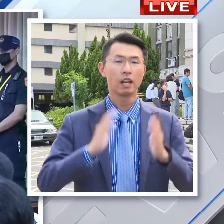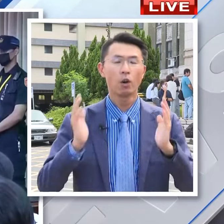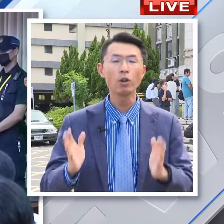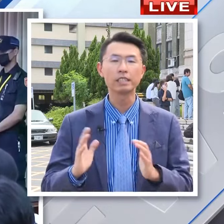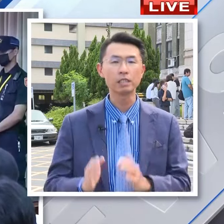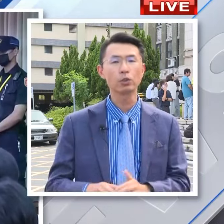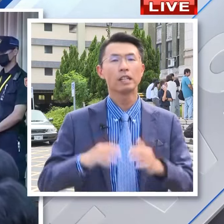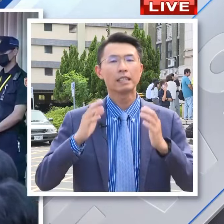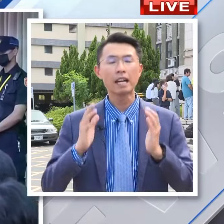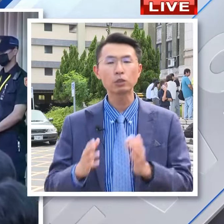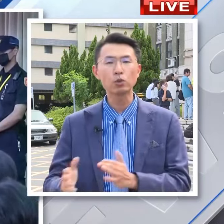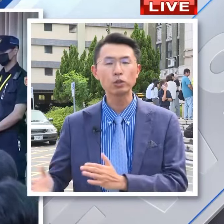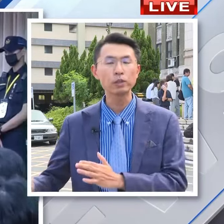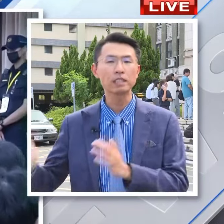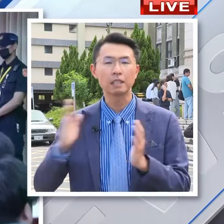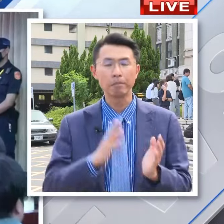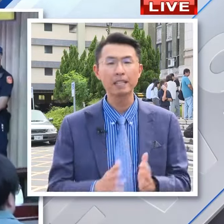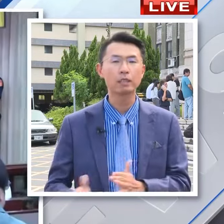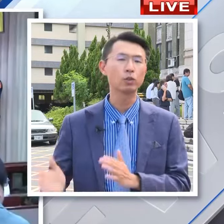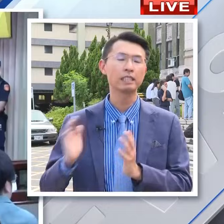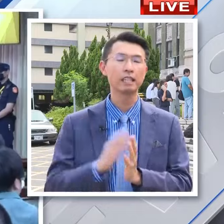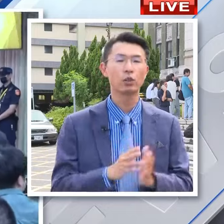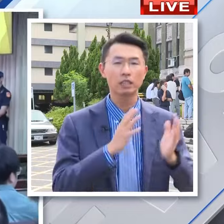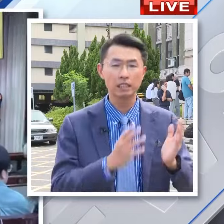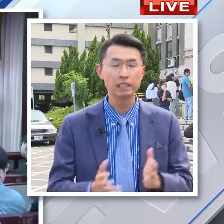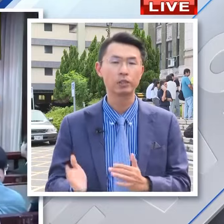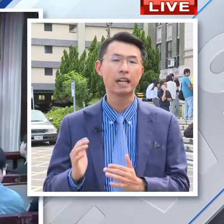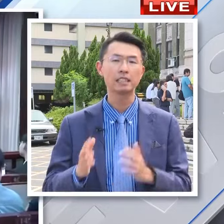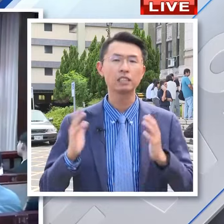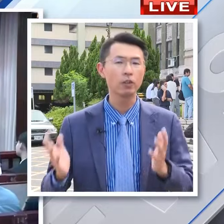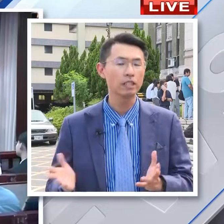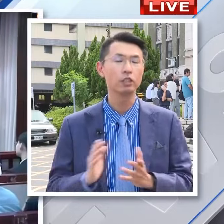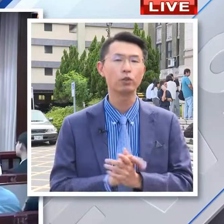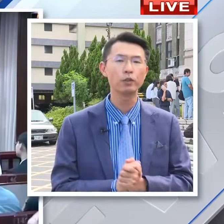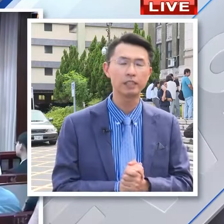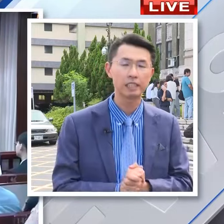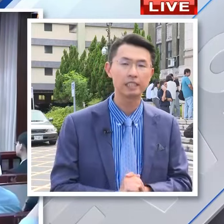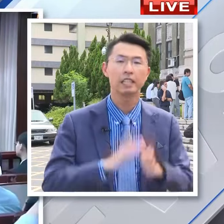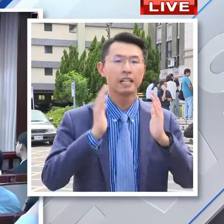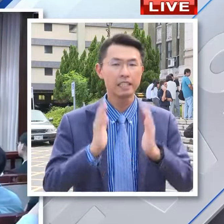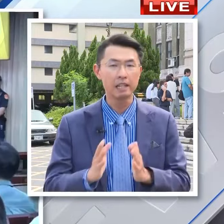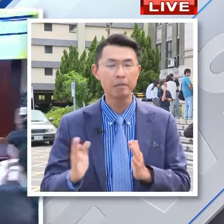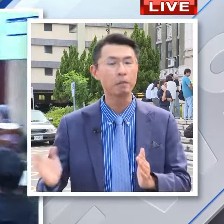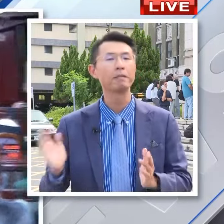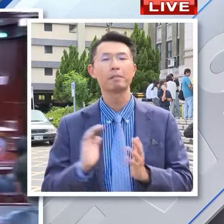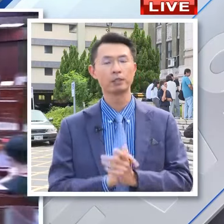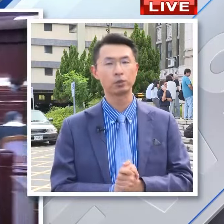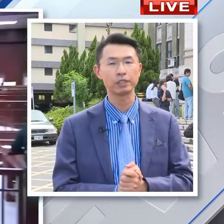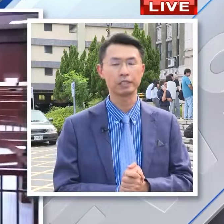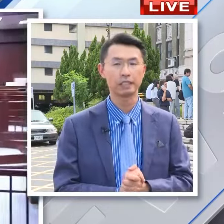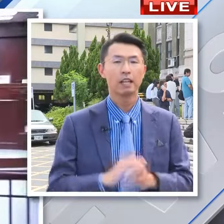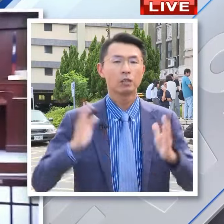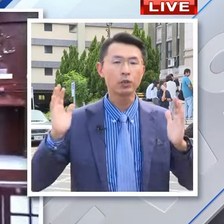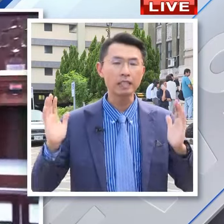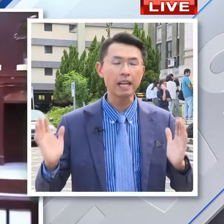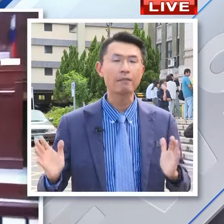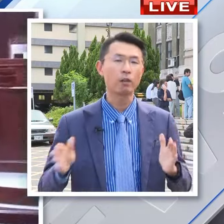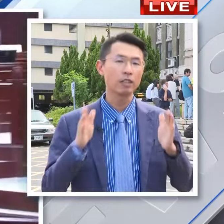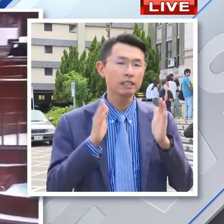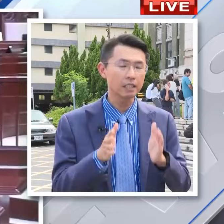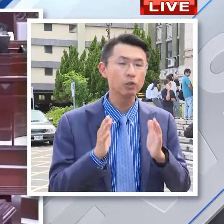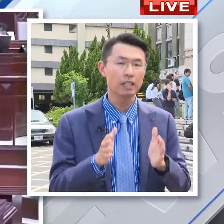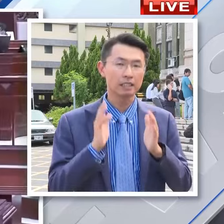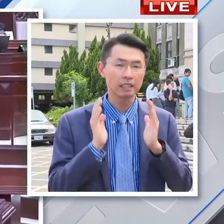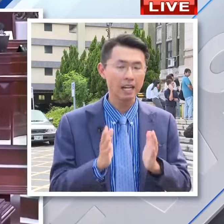决死刑，或者是说他过去的审判的过程当中可能有瑕疵，有可能有冤狱的情形，也没有办法判处死刑。所以，